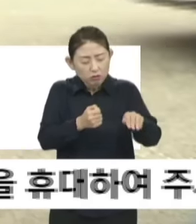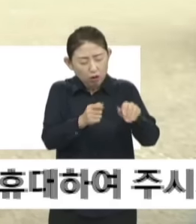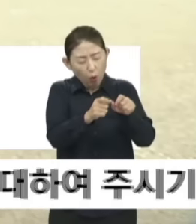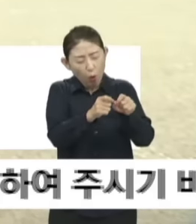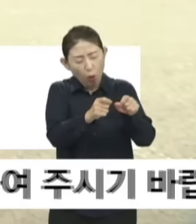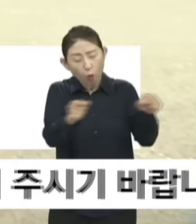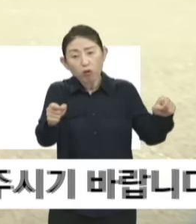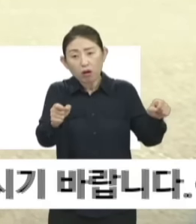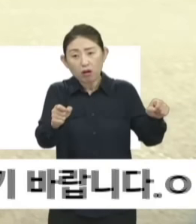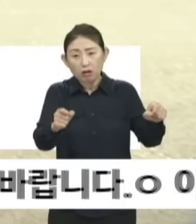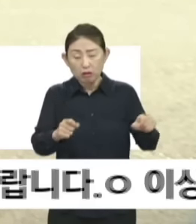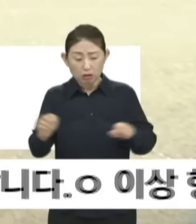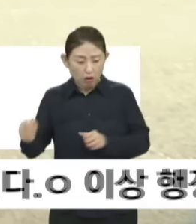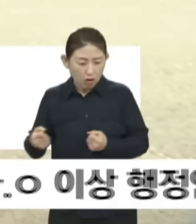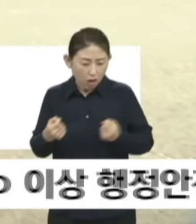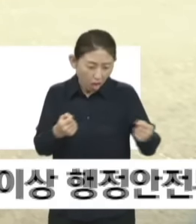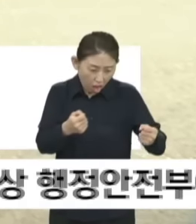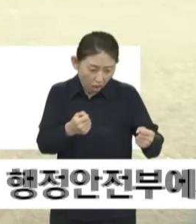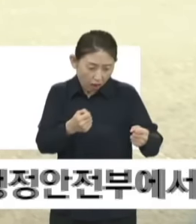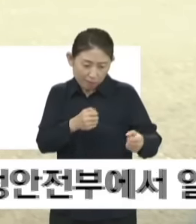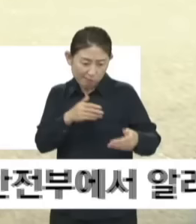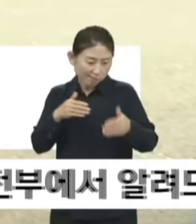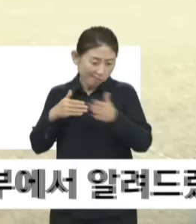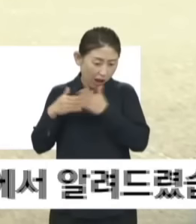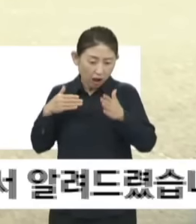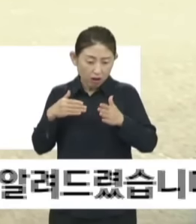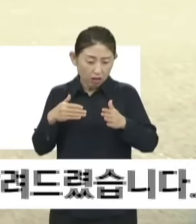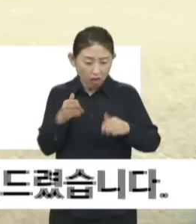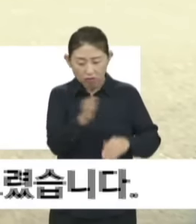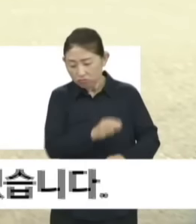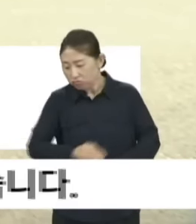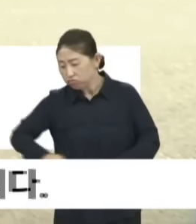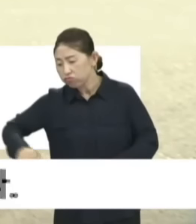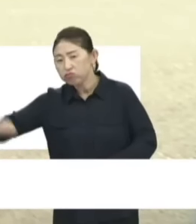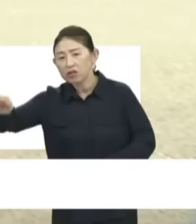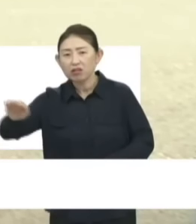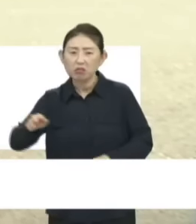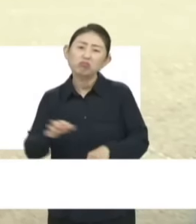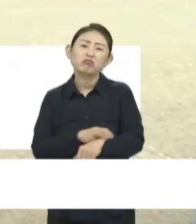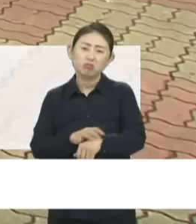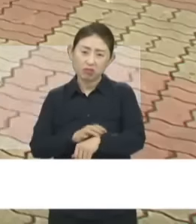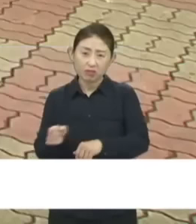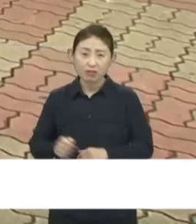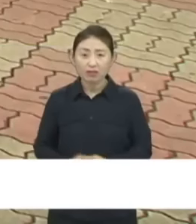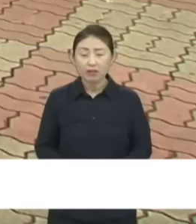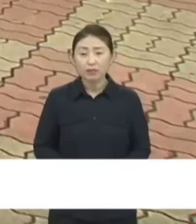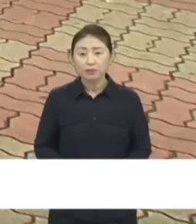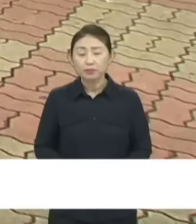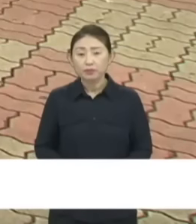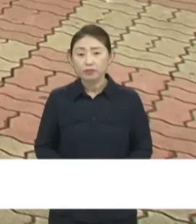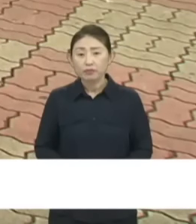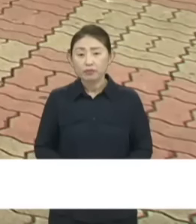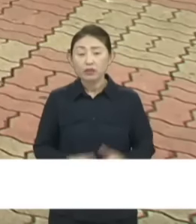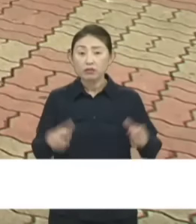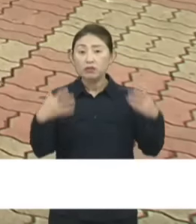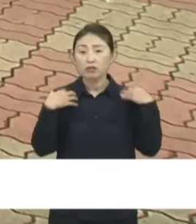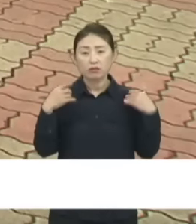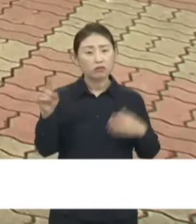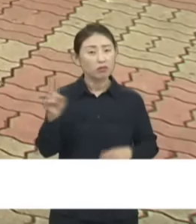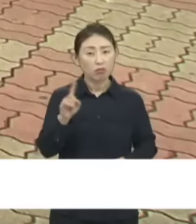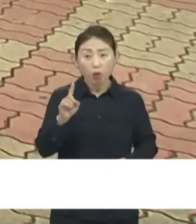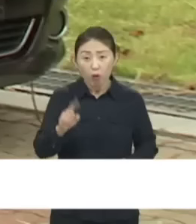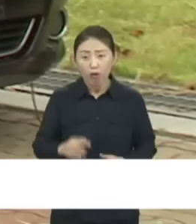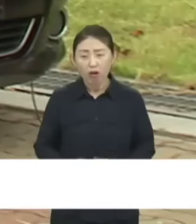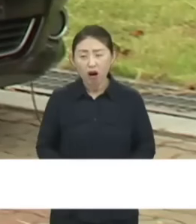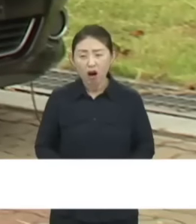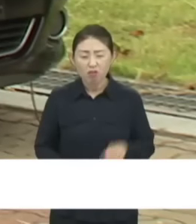협소하다고 하는 경우도 있었고 못 대고 그냥 가시는 경우도 많았습니다. 천안시 등 지자체들은 그동안 이